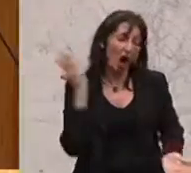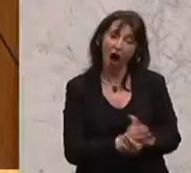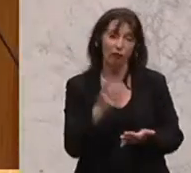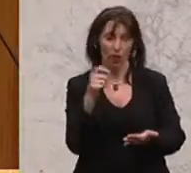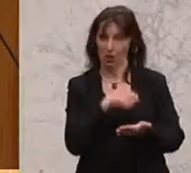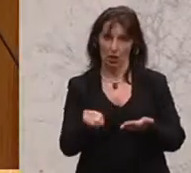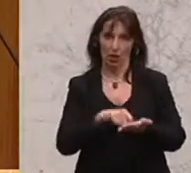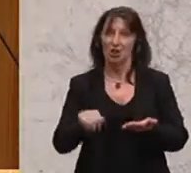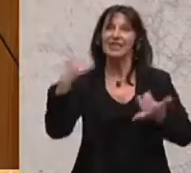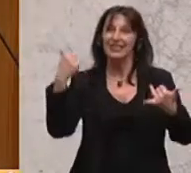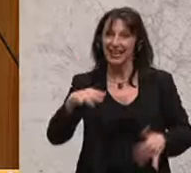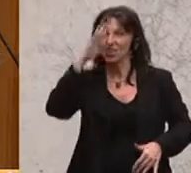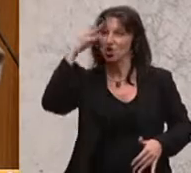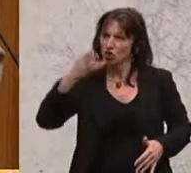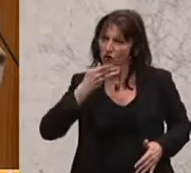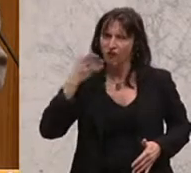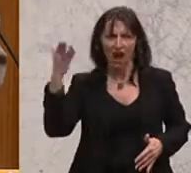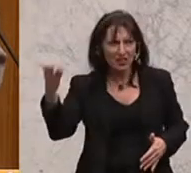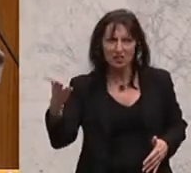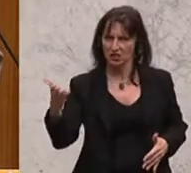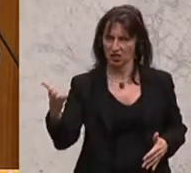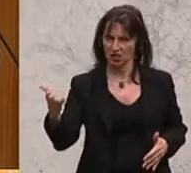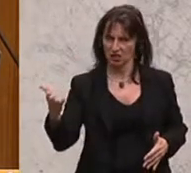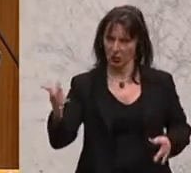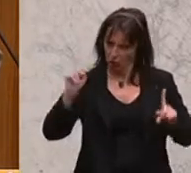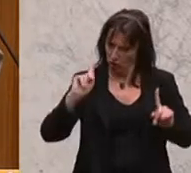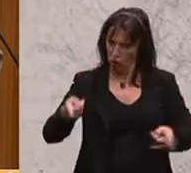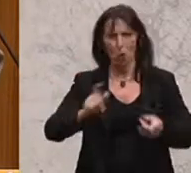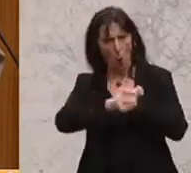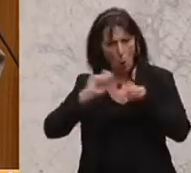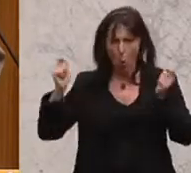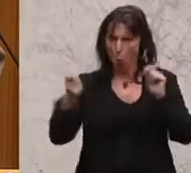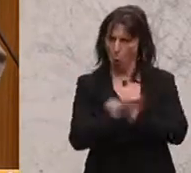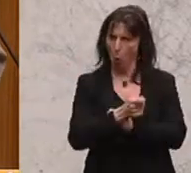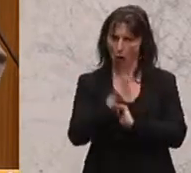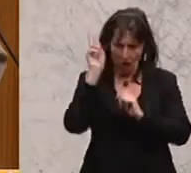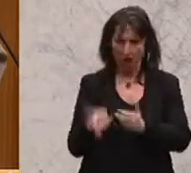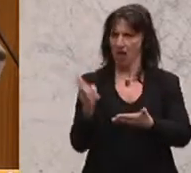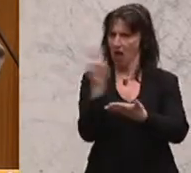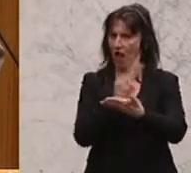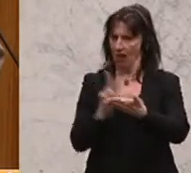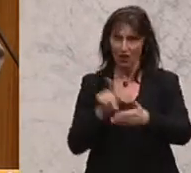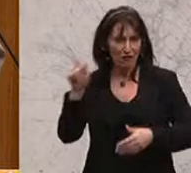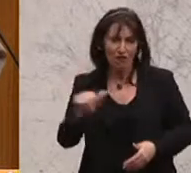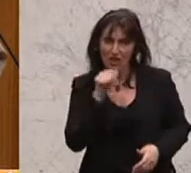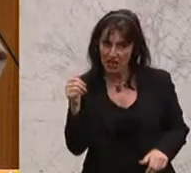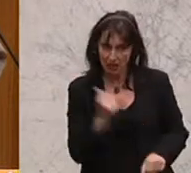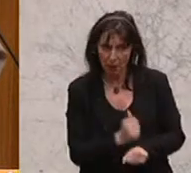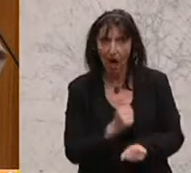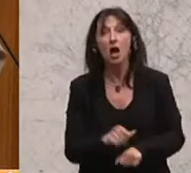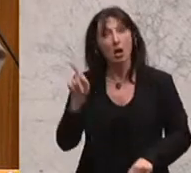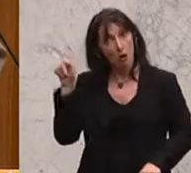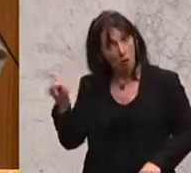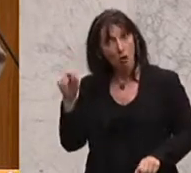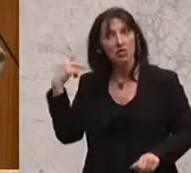alles Geschwärzte jetzt gesetzeskonform geweist geliefert wird, dann werden auch Sie in diesem Ausschuss